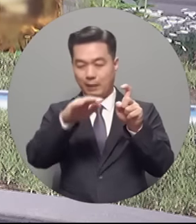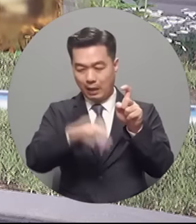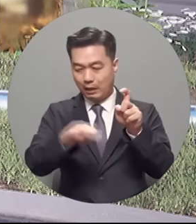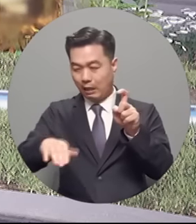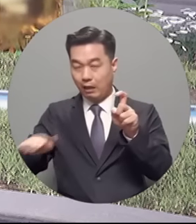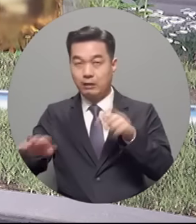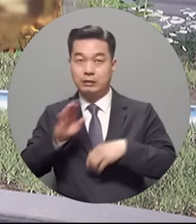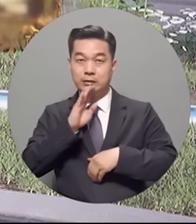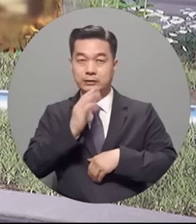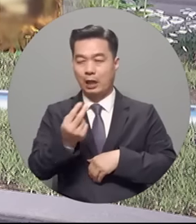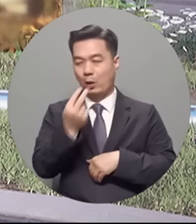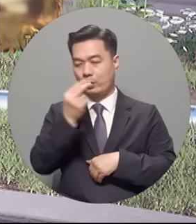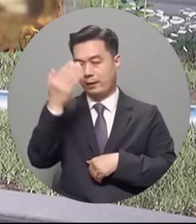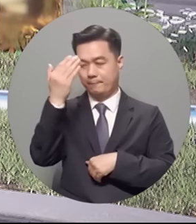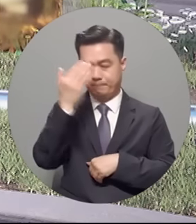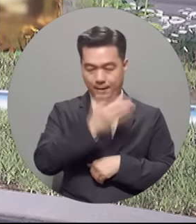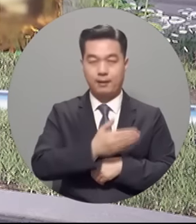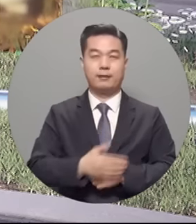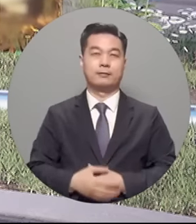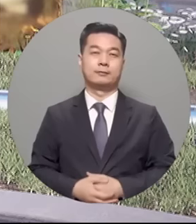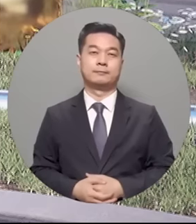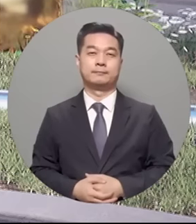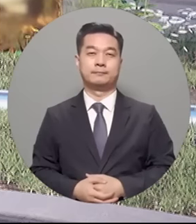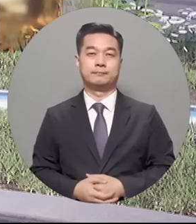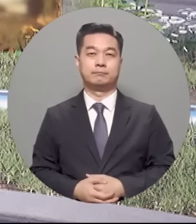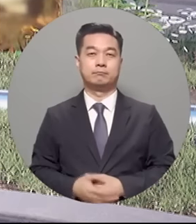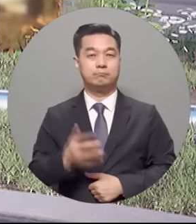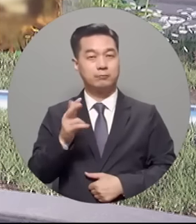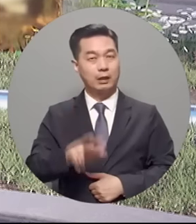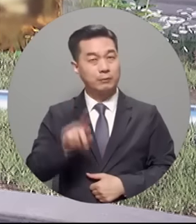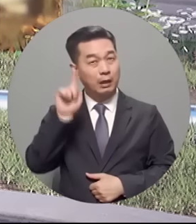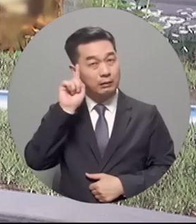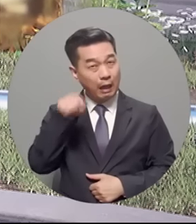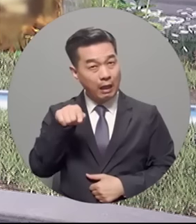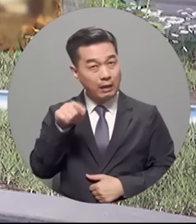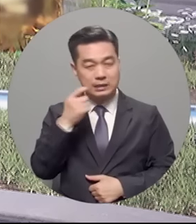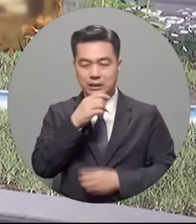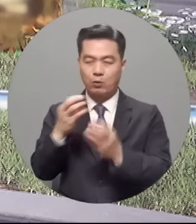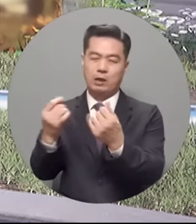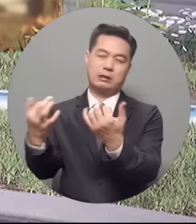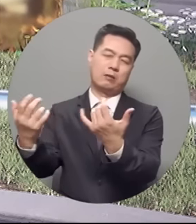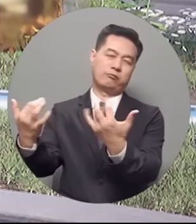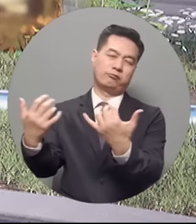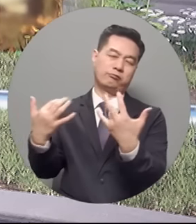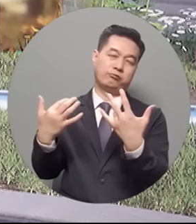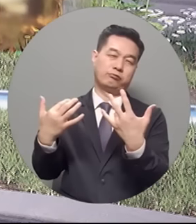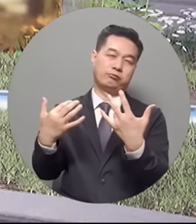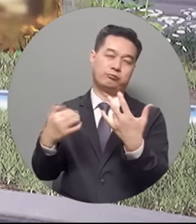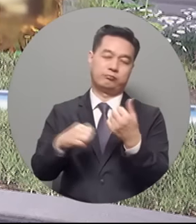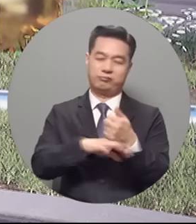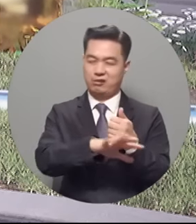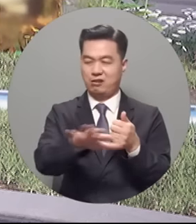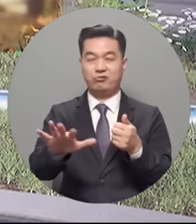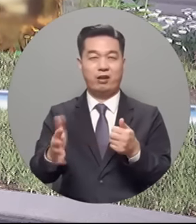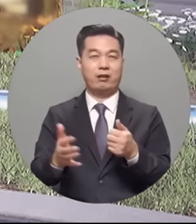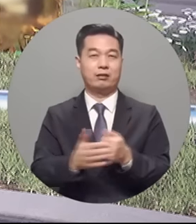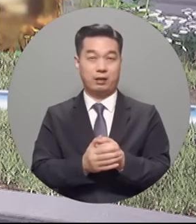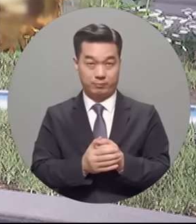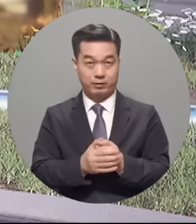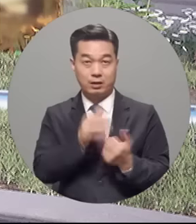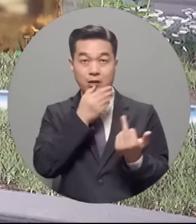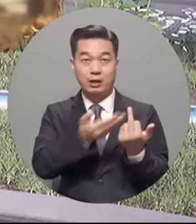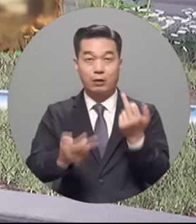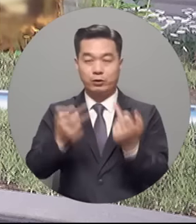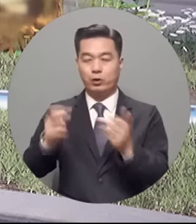실제 공기질도 깨끗했습니다. 하지만 내일은 황사가 들어와 영향을 주겠습니다. 강원 영동과